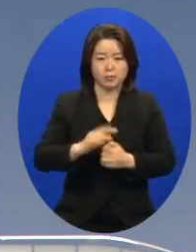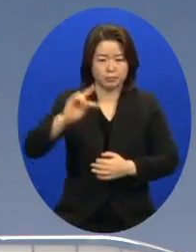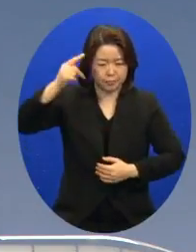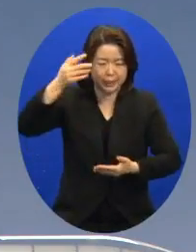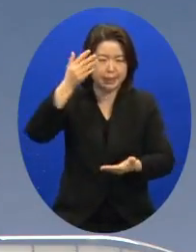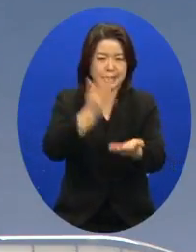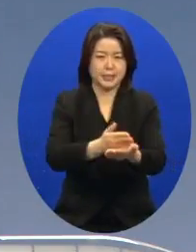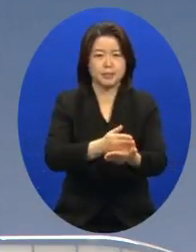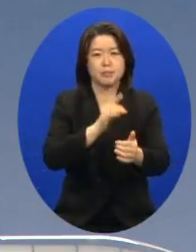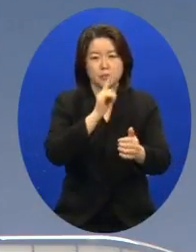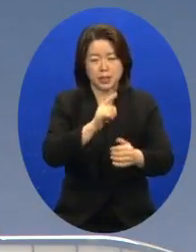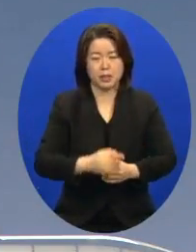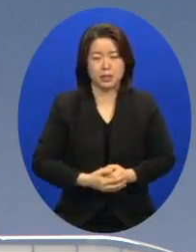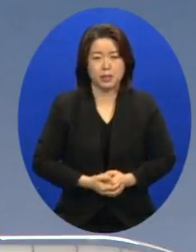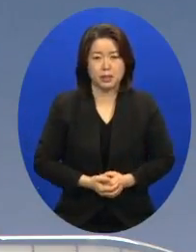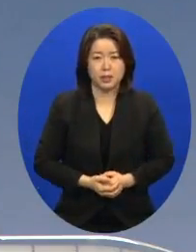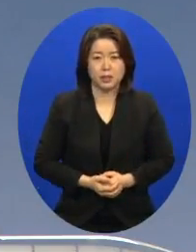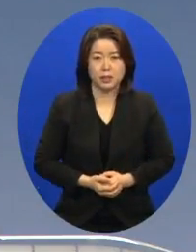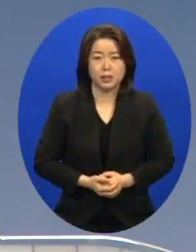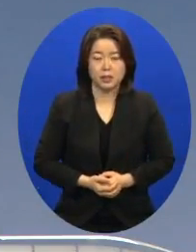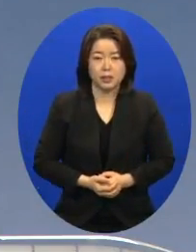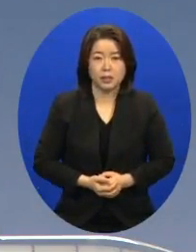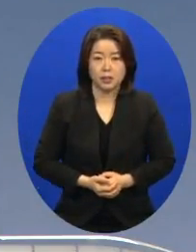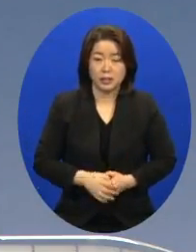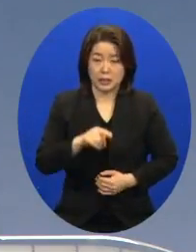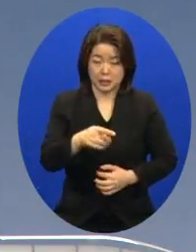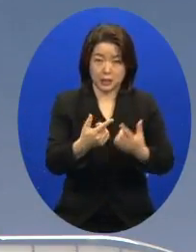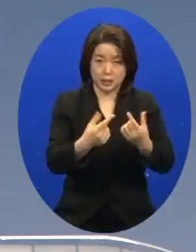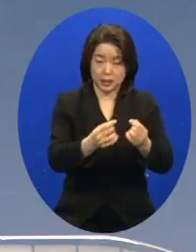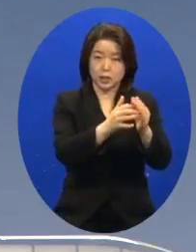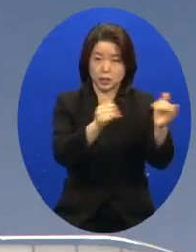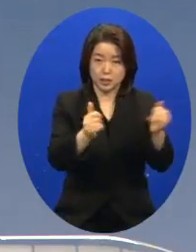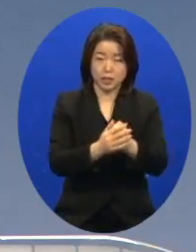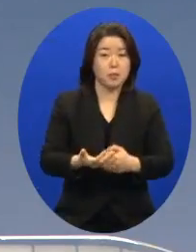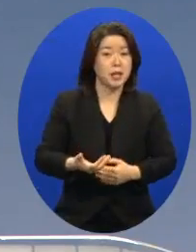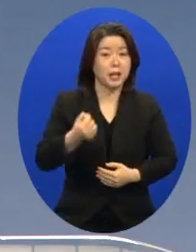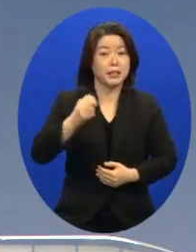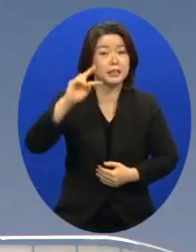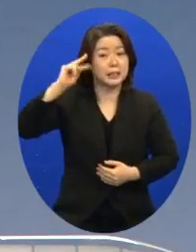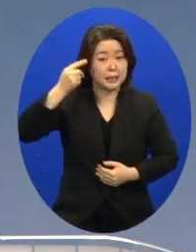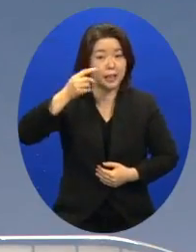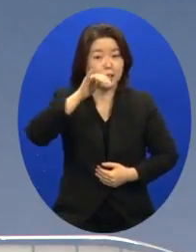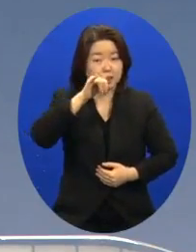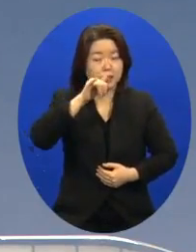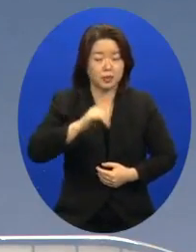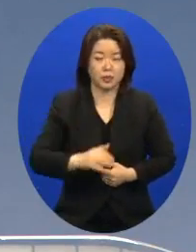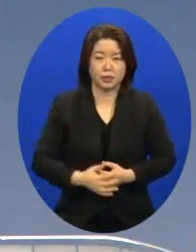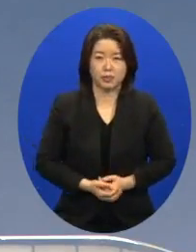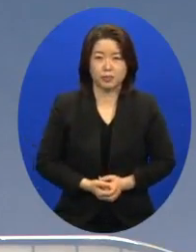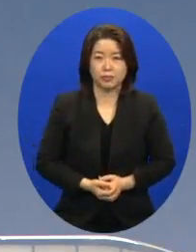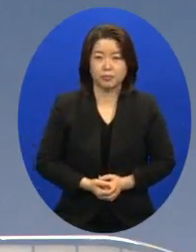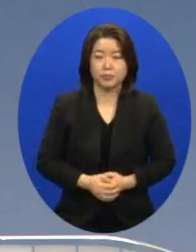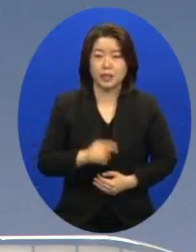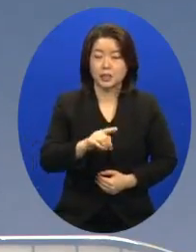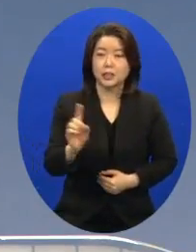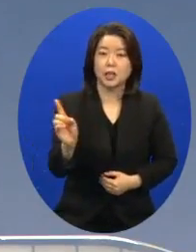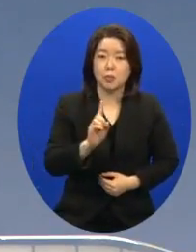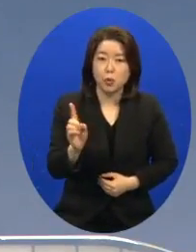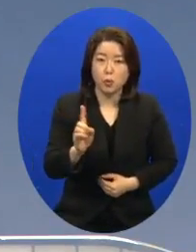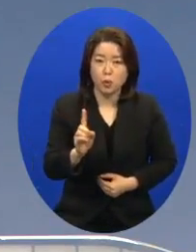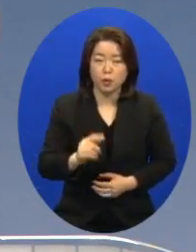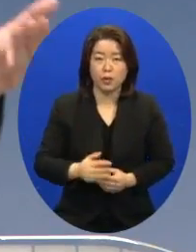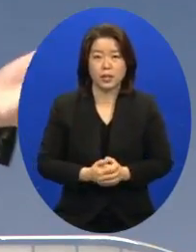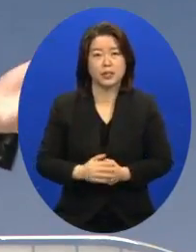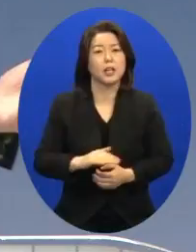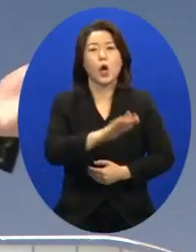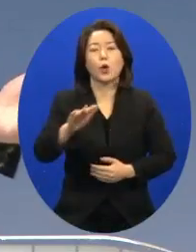마십시오 라고 말합니다 그런 사람들이 가지고 있는 착각이 있었던 겁니다 그게 뭐지요